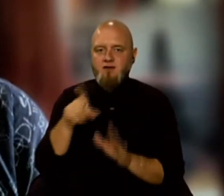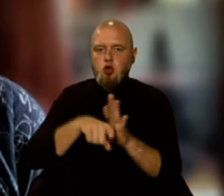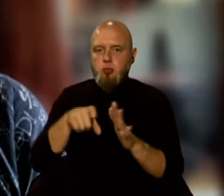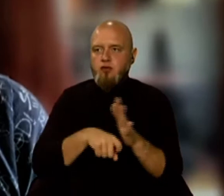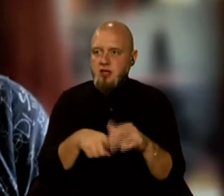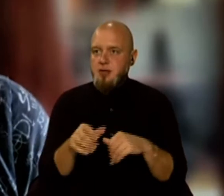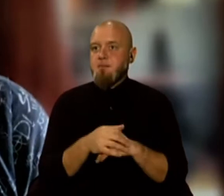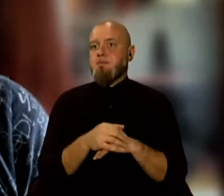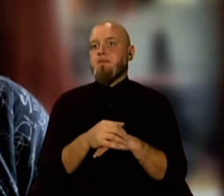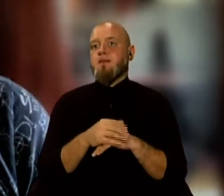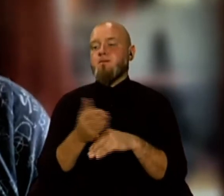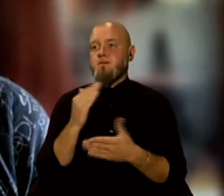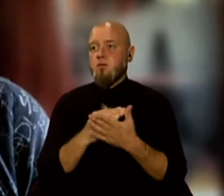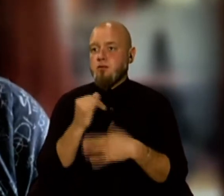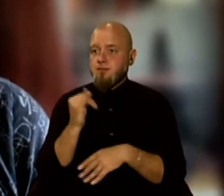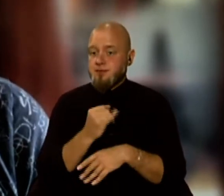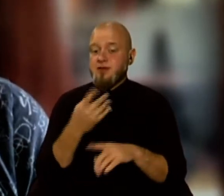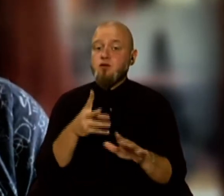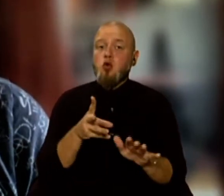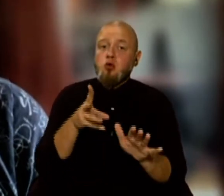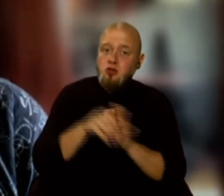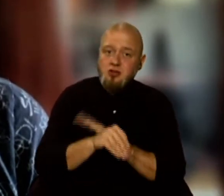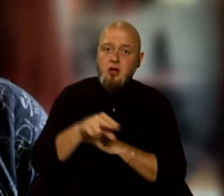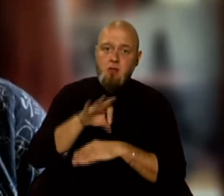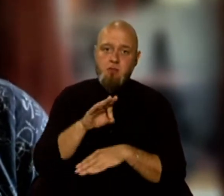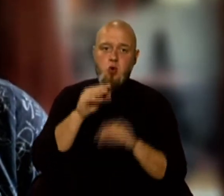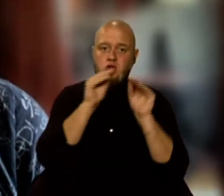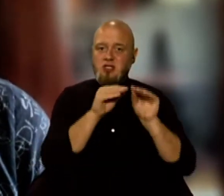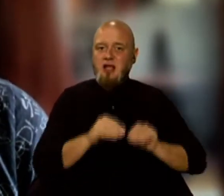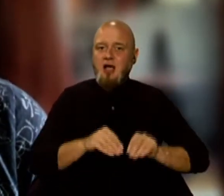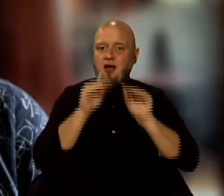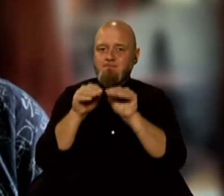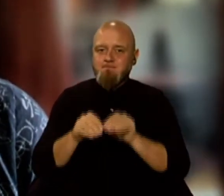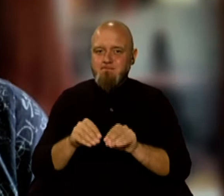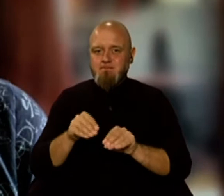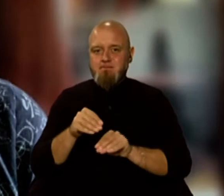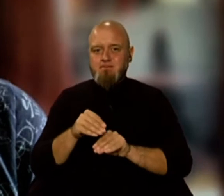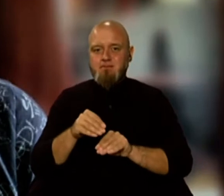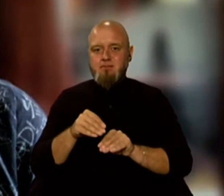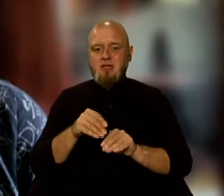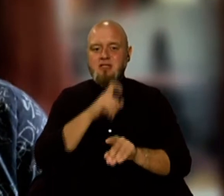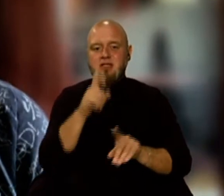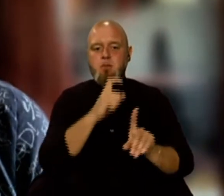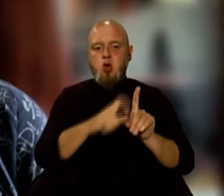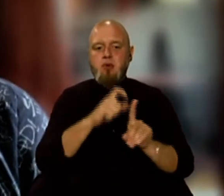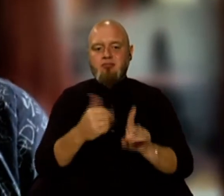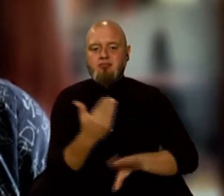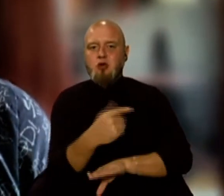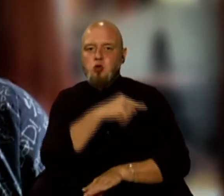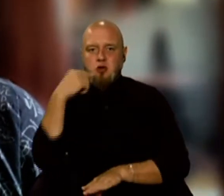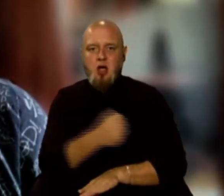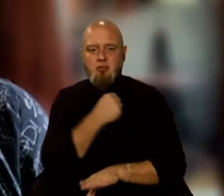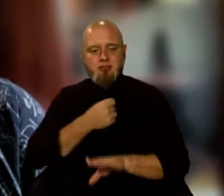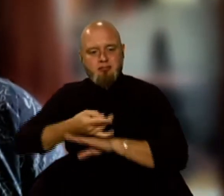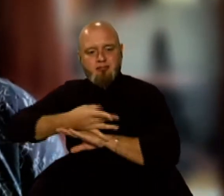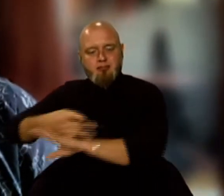газовидобувними. От. І в тому числі і по складах пройшлися з боєприпасами російської армії